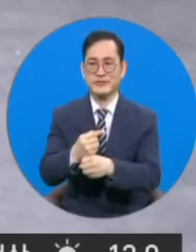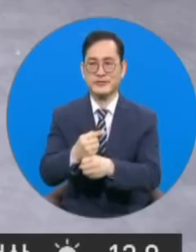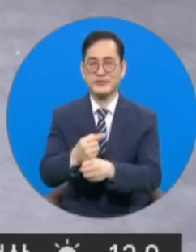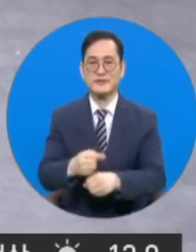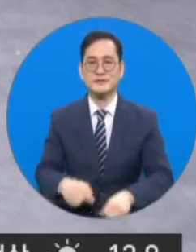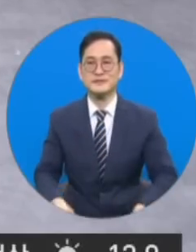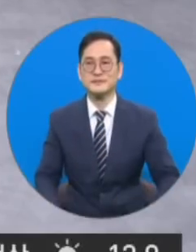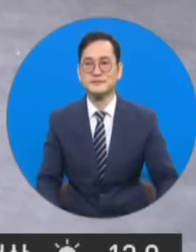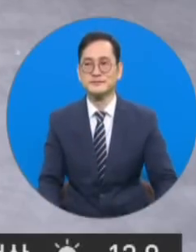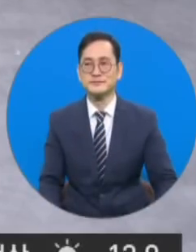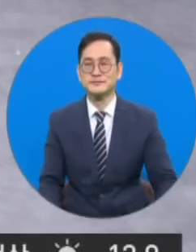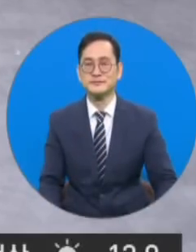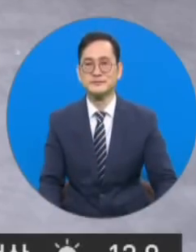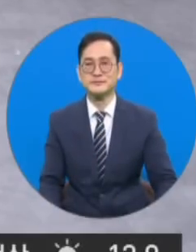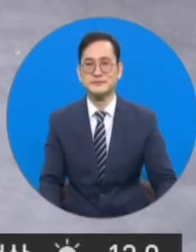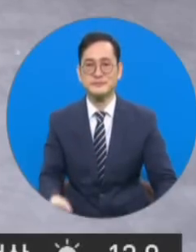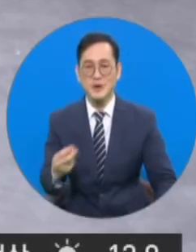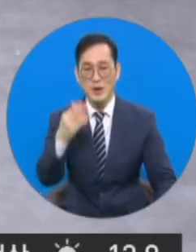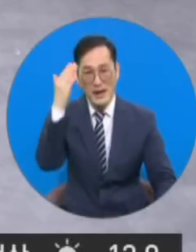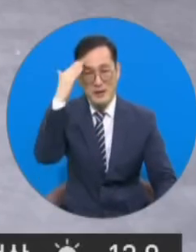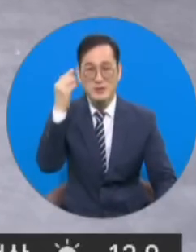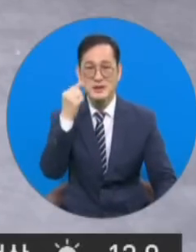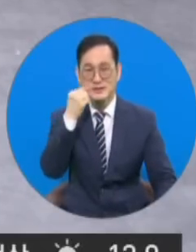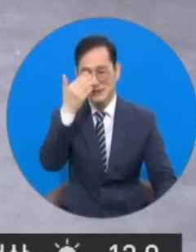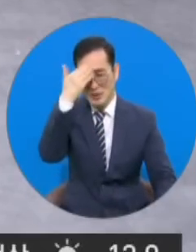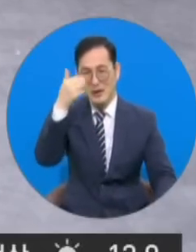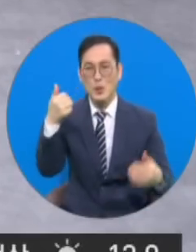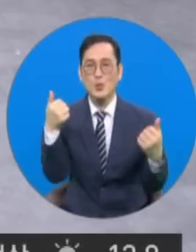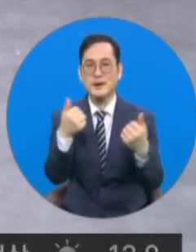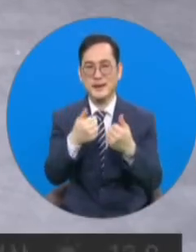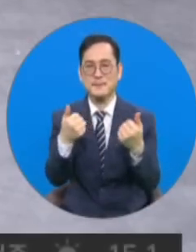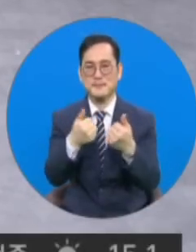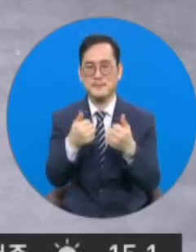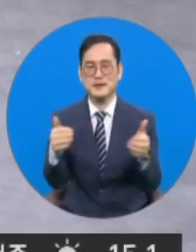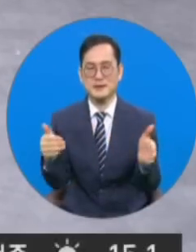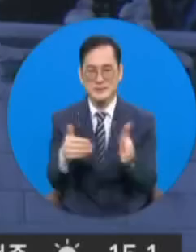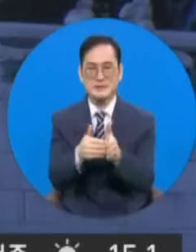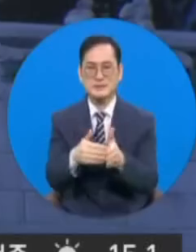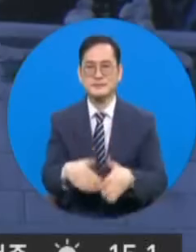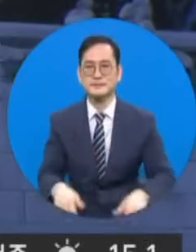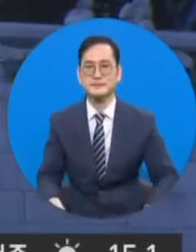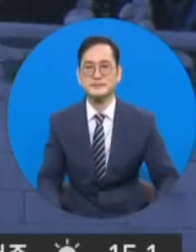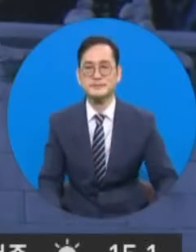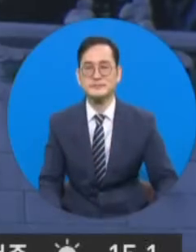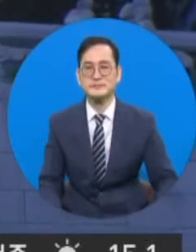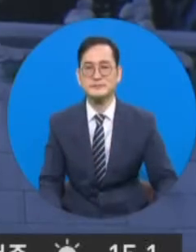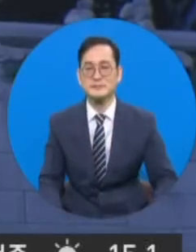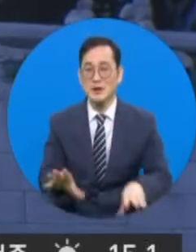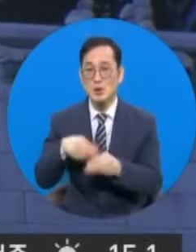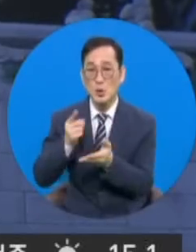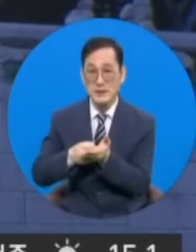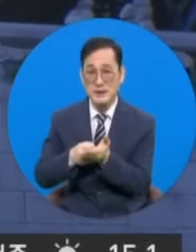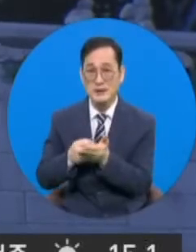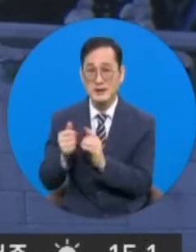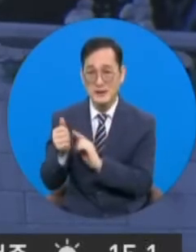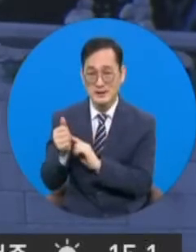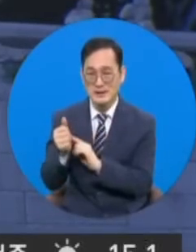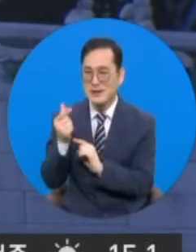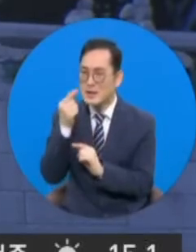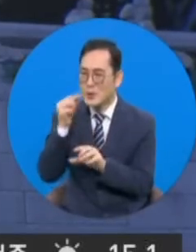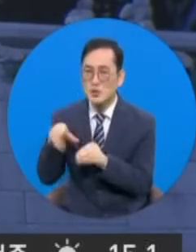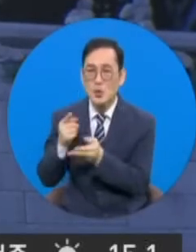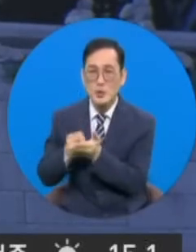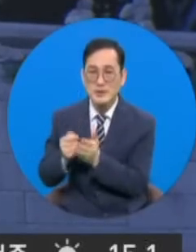한일 정상회담도 끝났습니다 특히 기사 총리가 강제징용과 관련해서